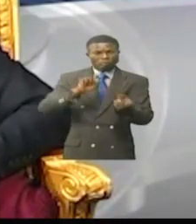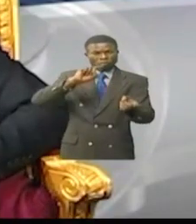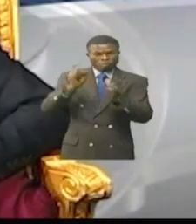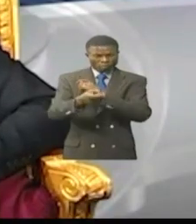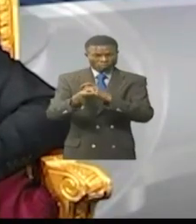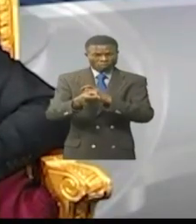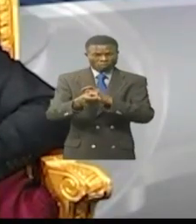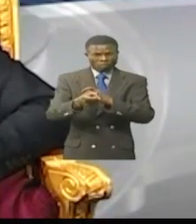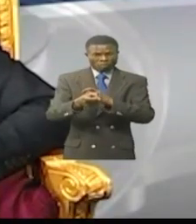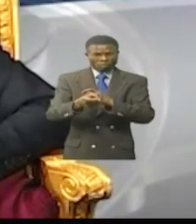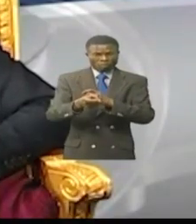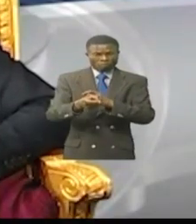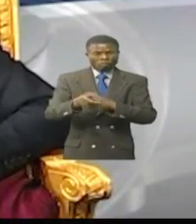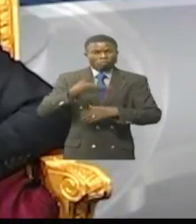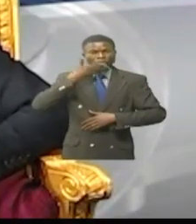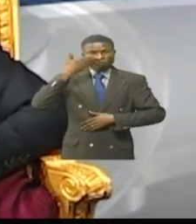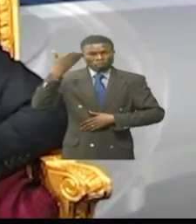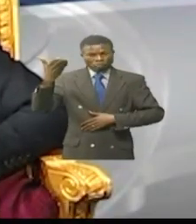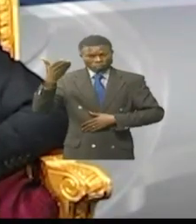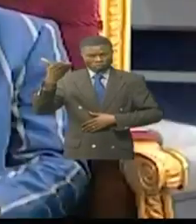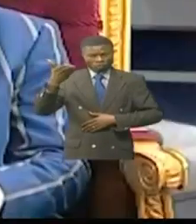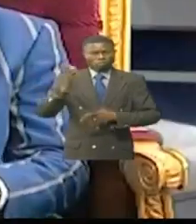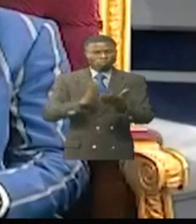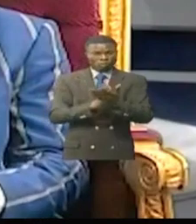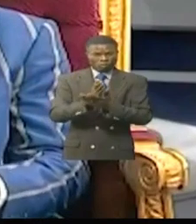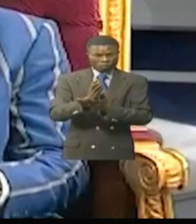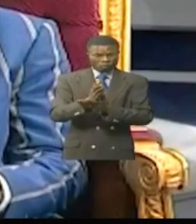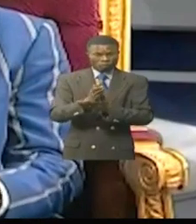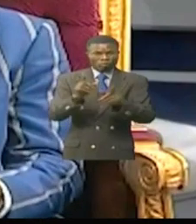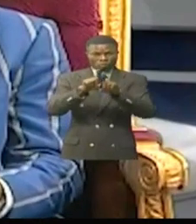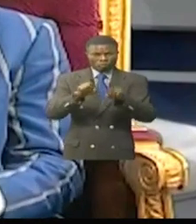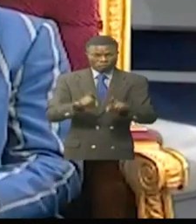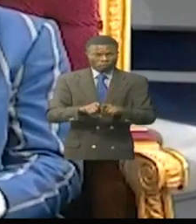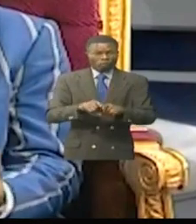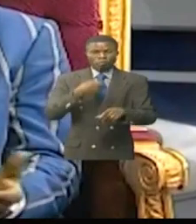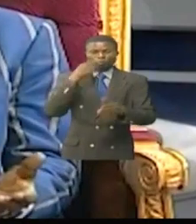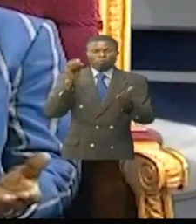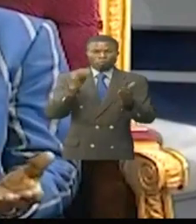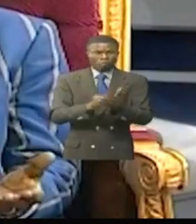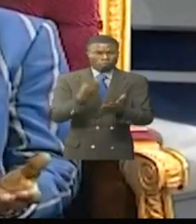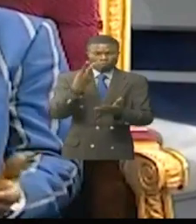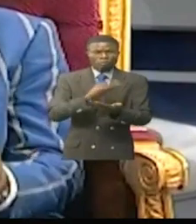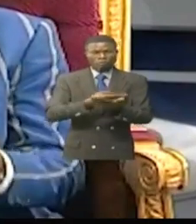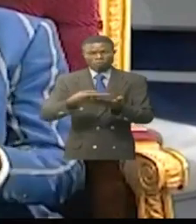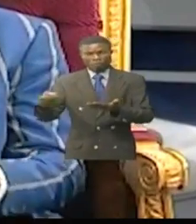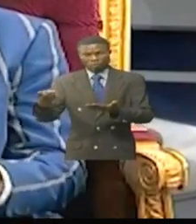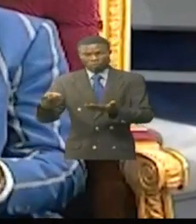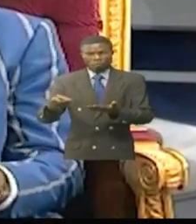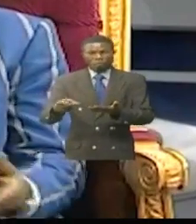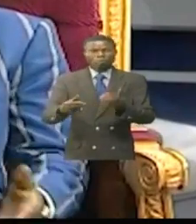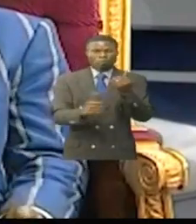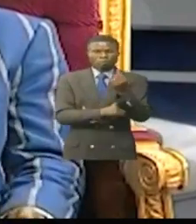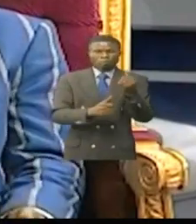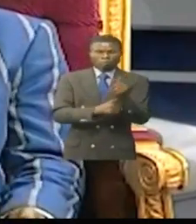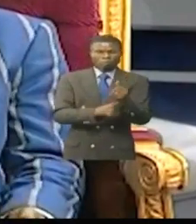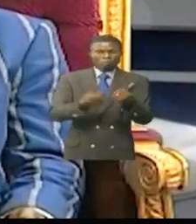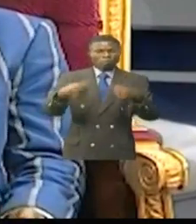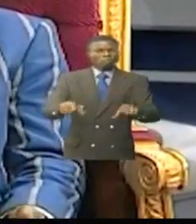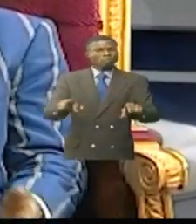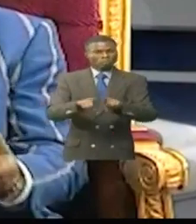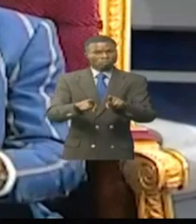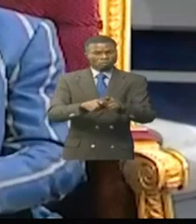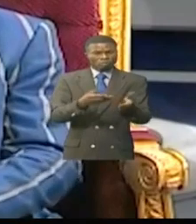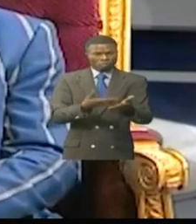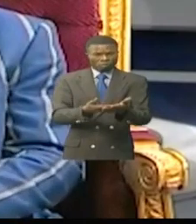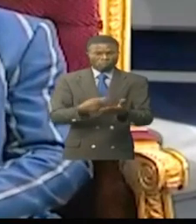révolutionner les esprits avertis que si même on les répétait pendant 2 semaines et que les gens resteraient les mêmes. Et